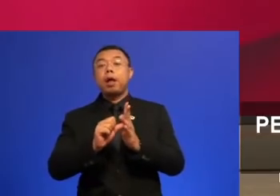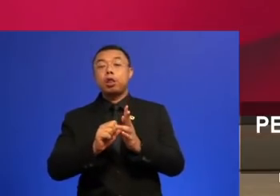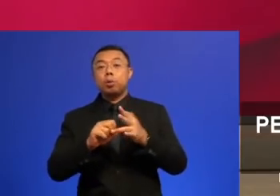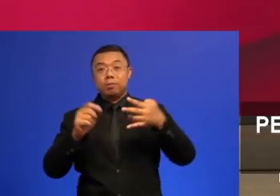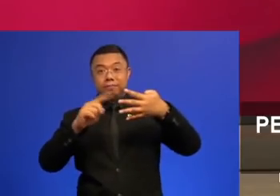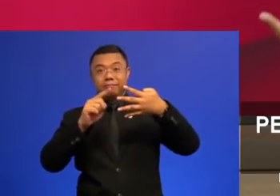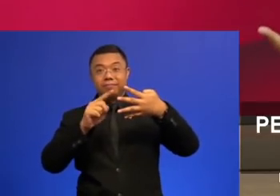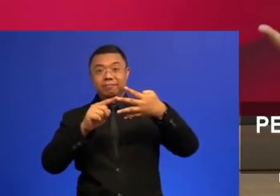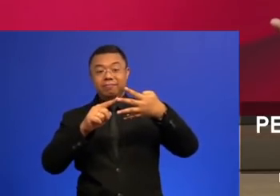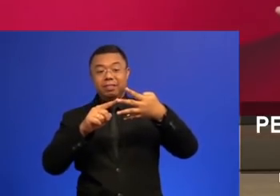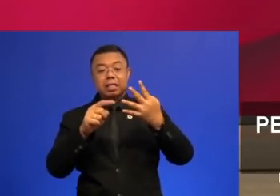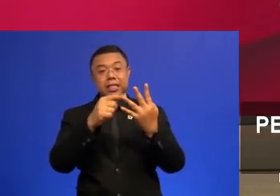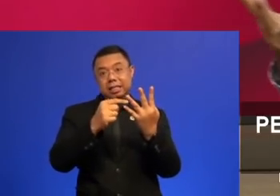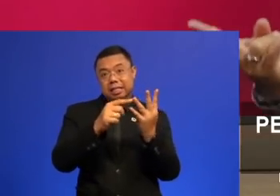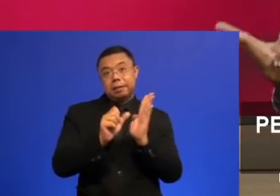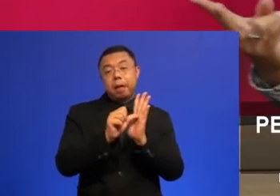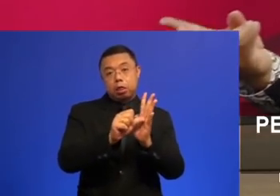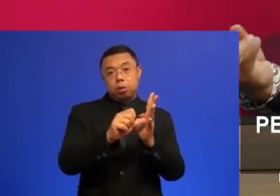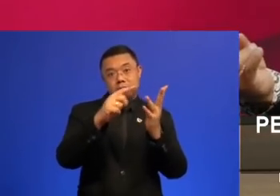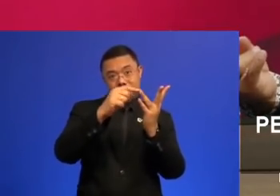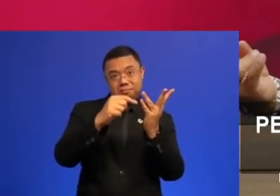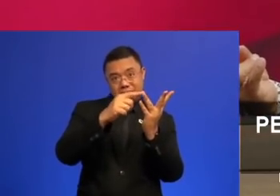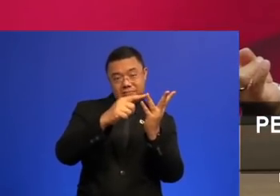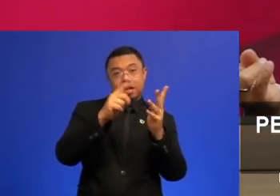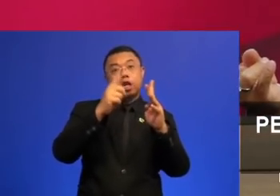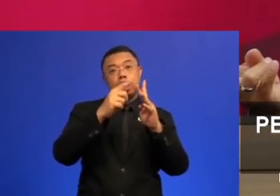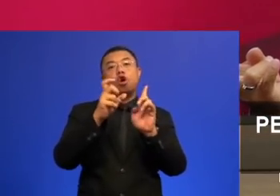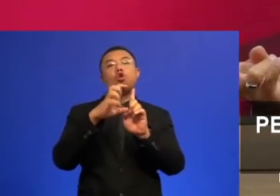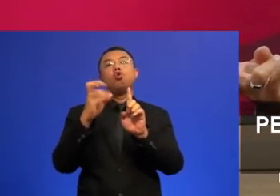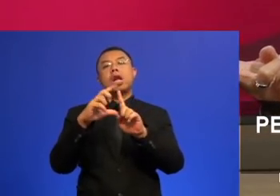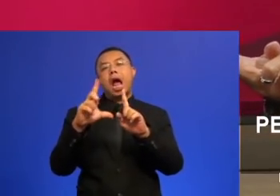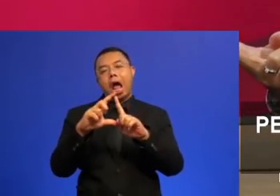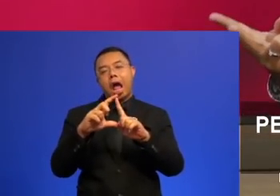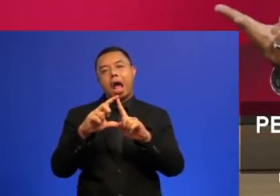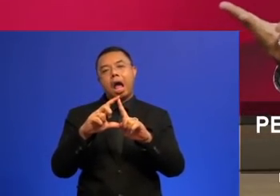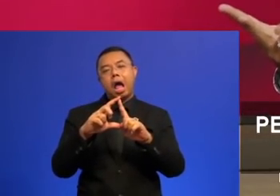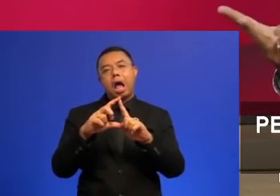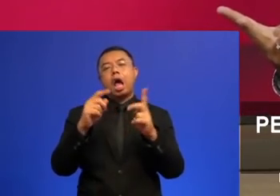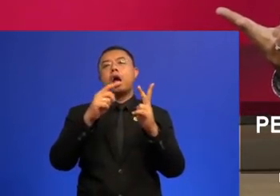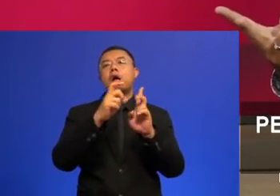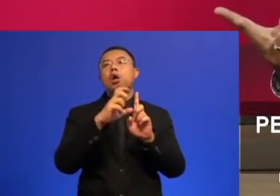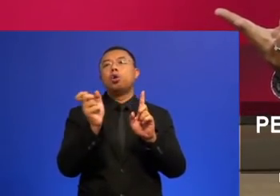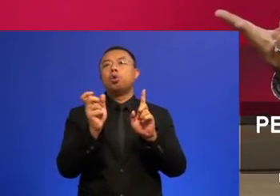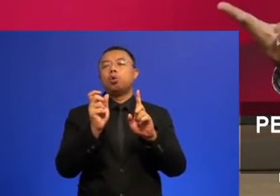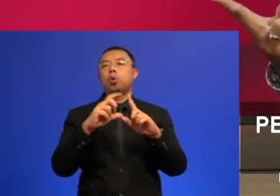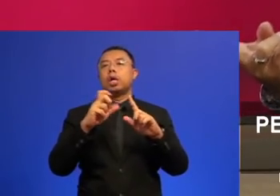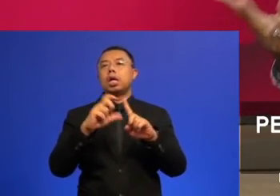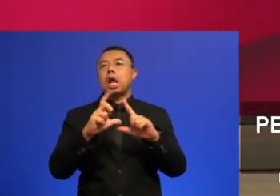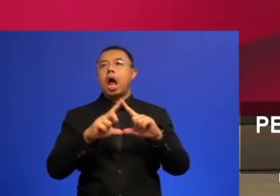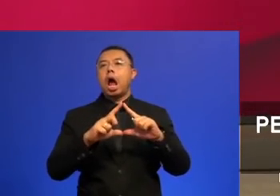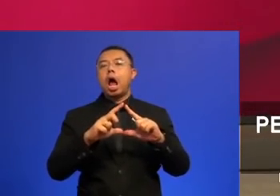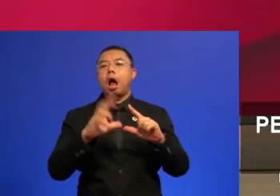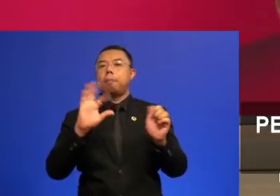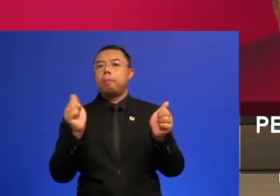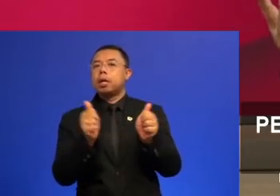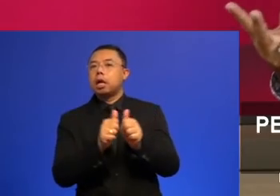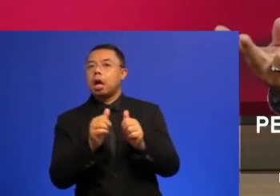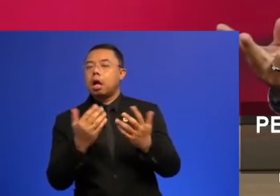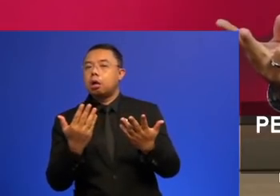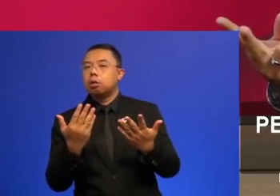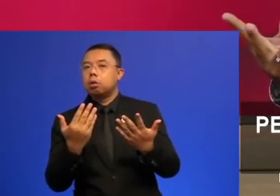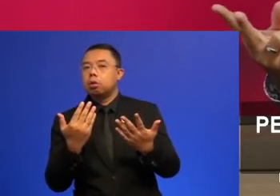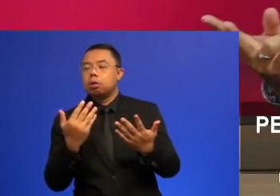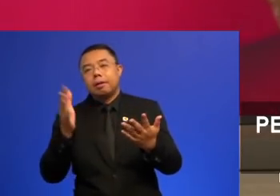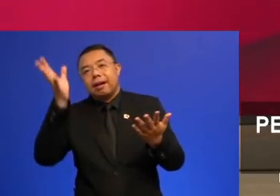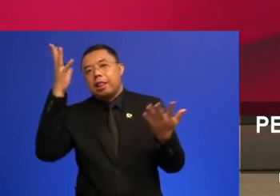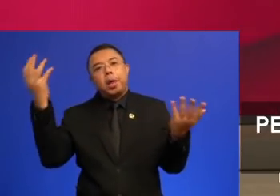sebenarnya kurang mampu, yang pas-pasan, duda itu ya. Duda bekerja Duda, serabutan. Duda belum nikah atau Duda sudah pernah?